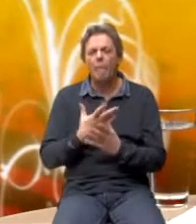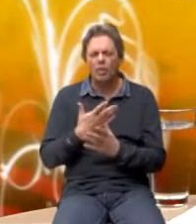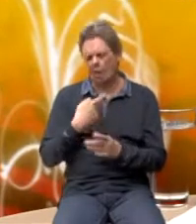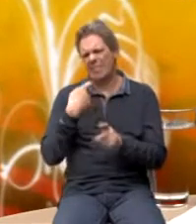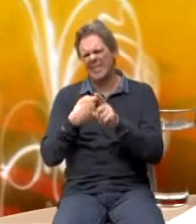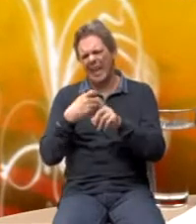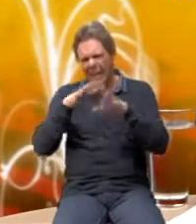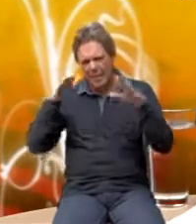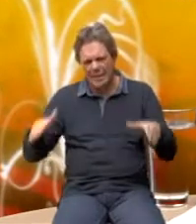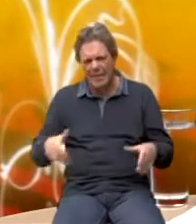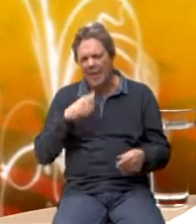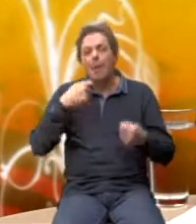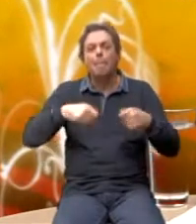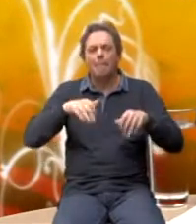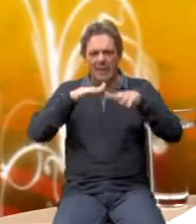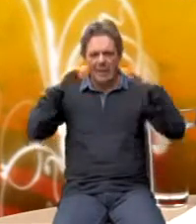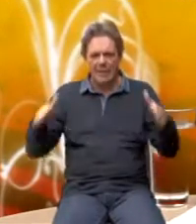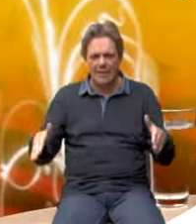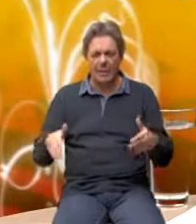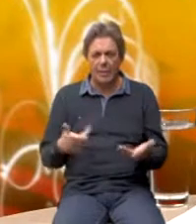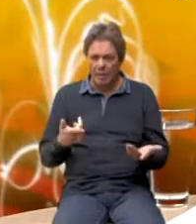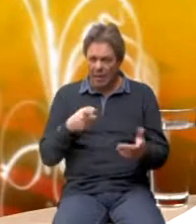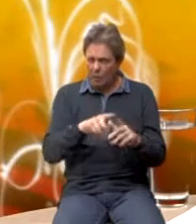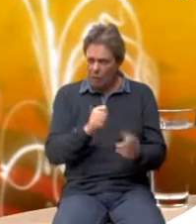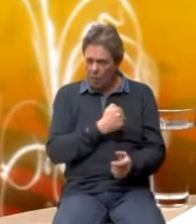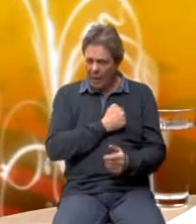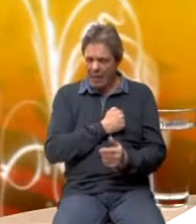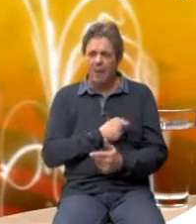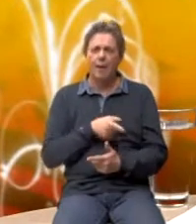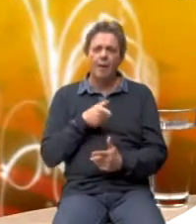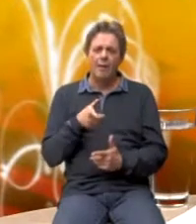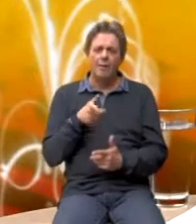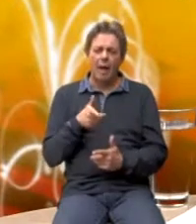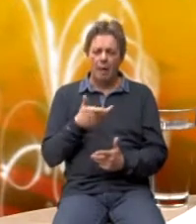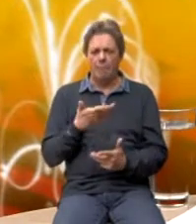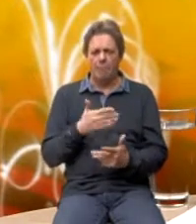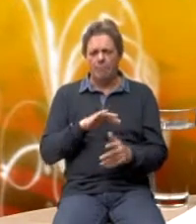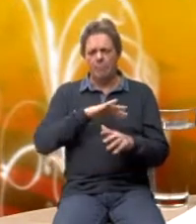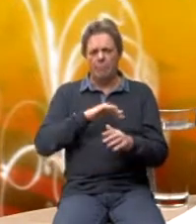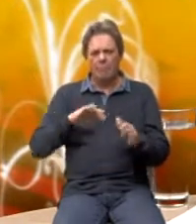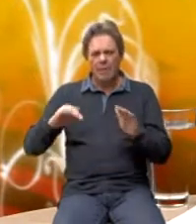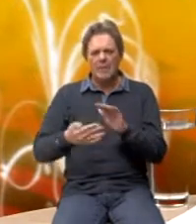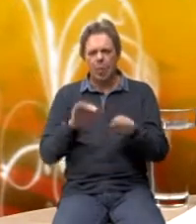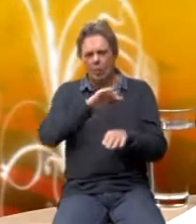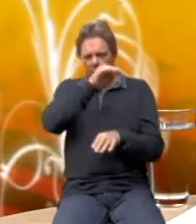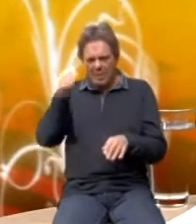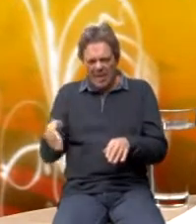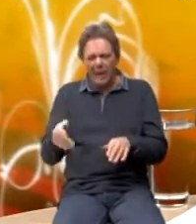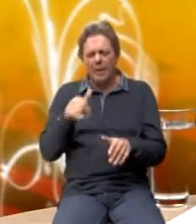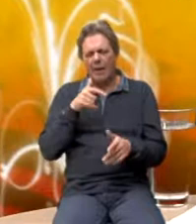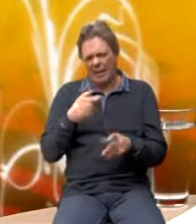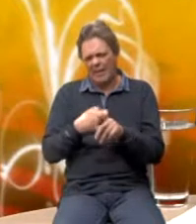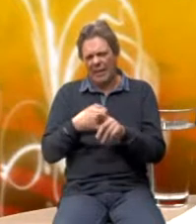staklenici i plastenici. Da li to isto garancija da je pod ovima staklenicima i